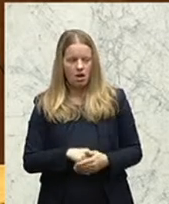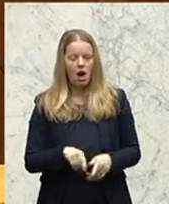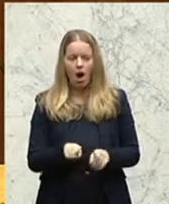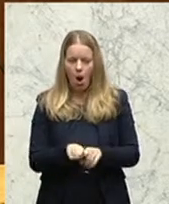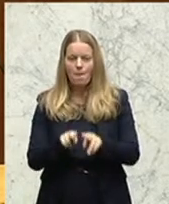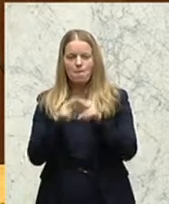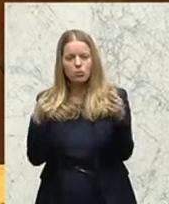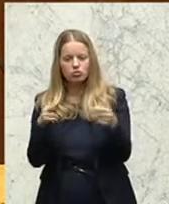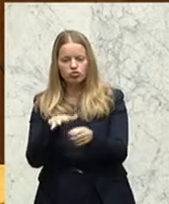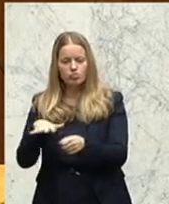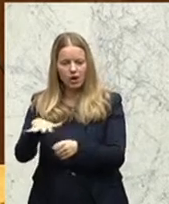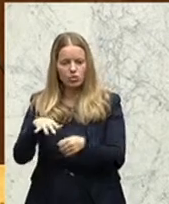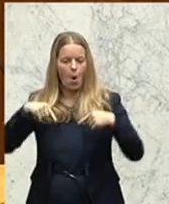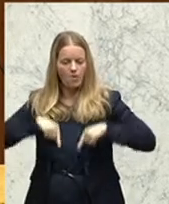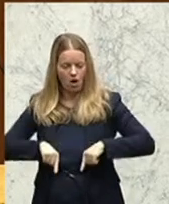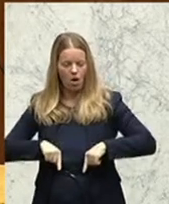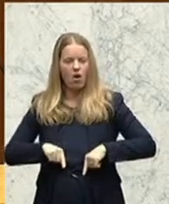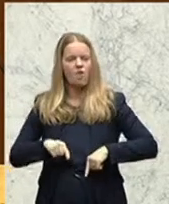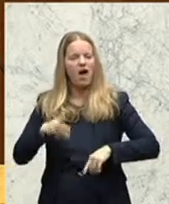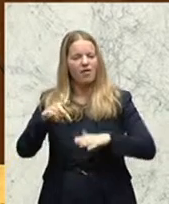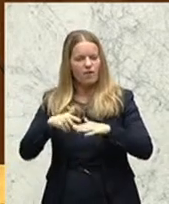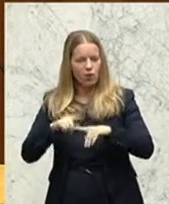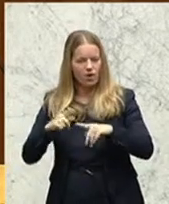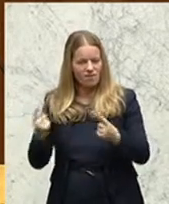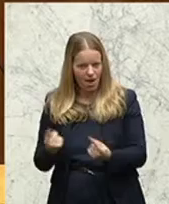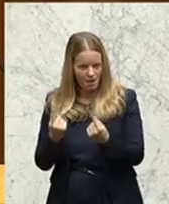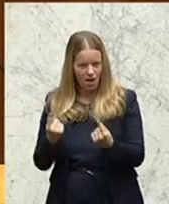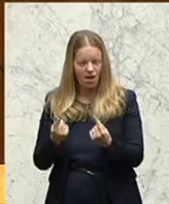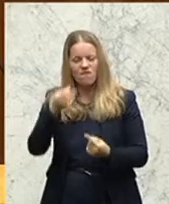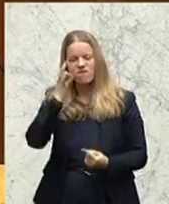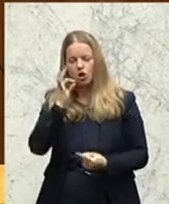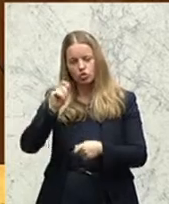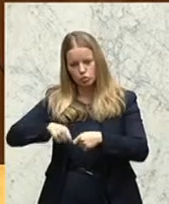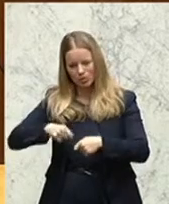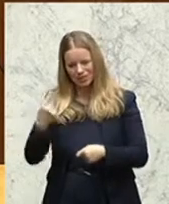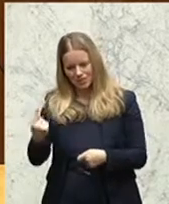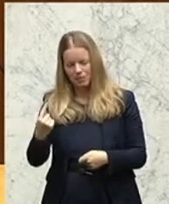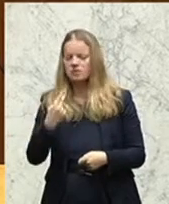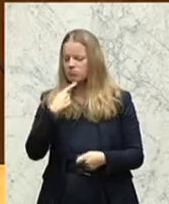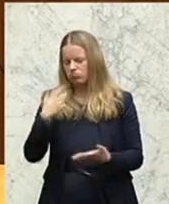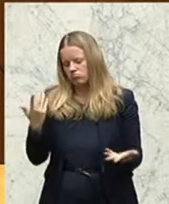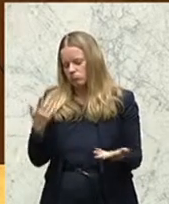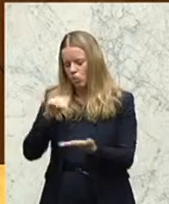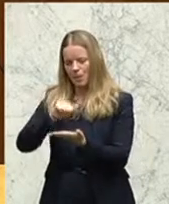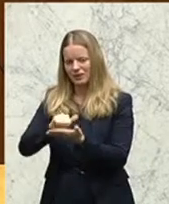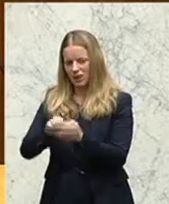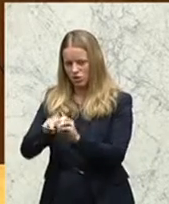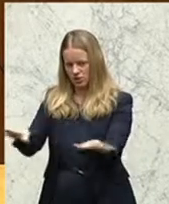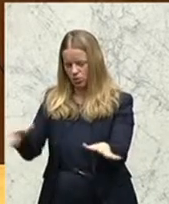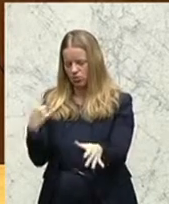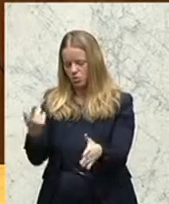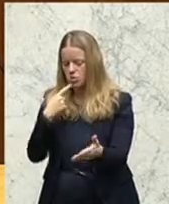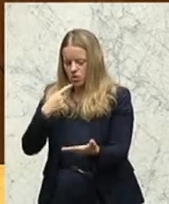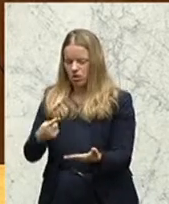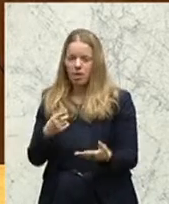die Bundesspartenobfrau von Handwerk Gewerbe, die Frau Renate Scheuchl-Bauer-Schuster, in ihrer Presseaussendung. Ja, mit diesem